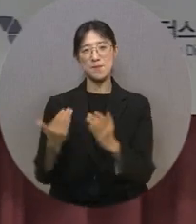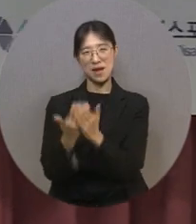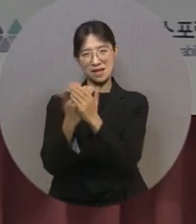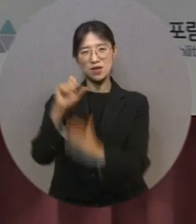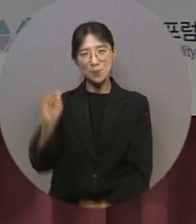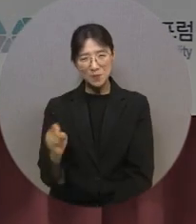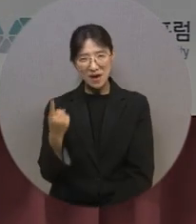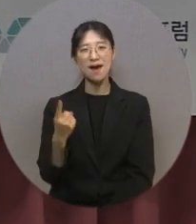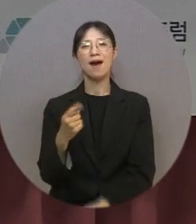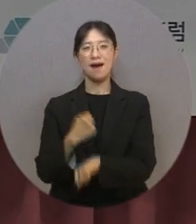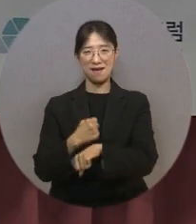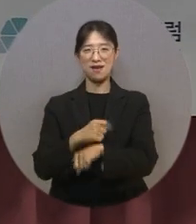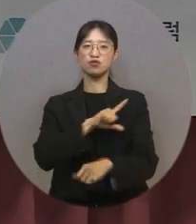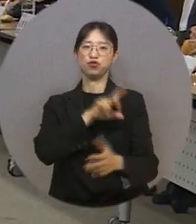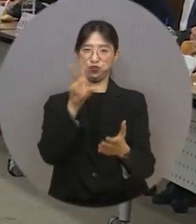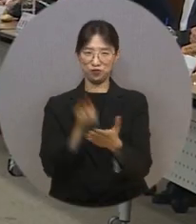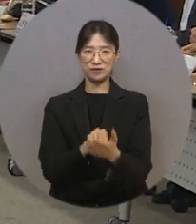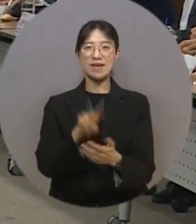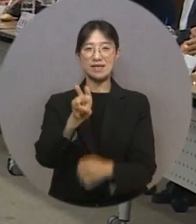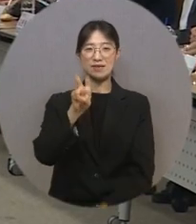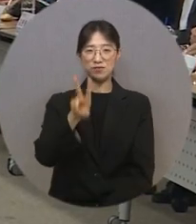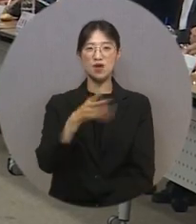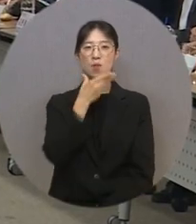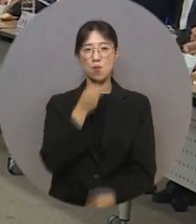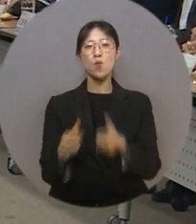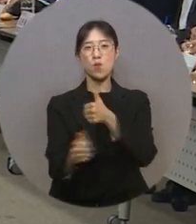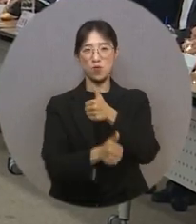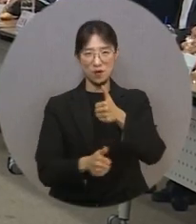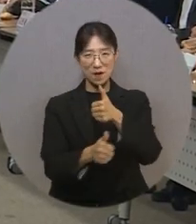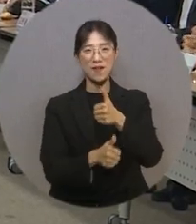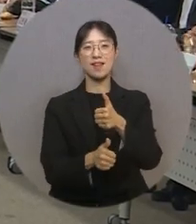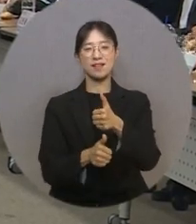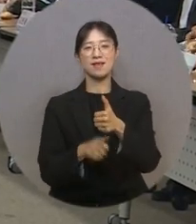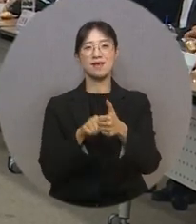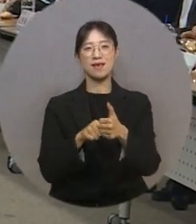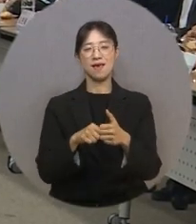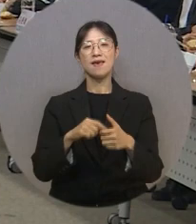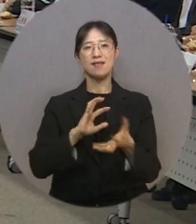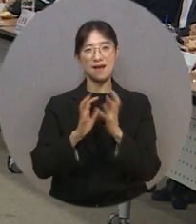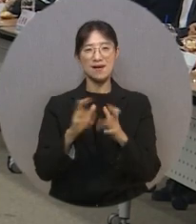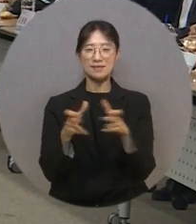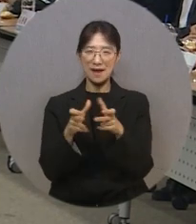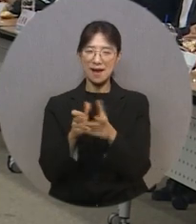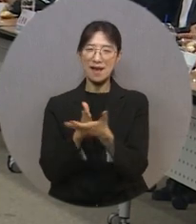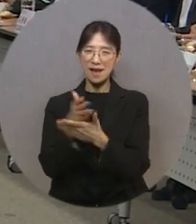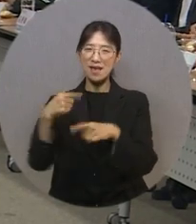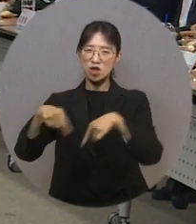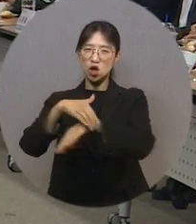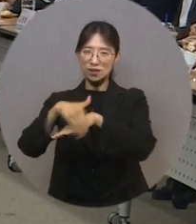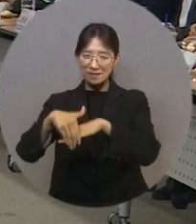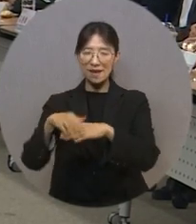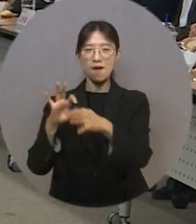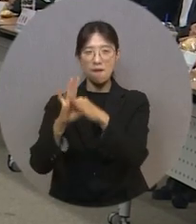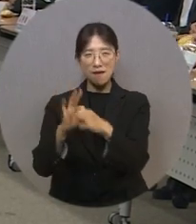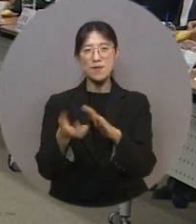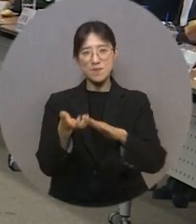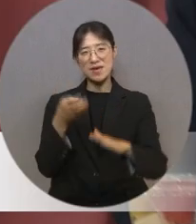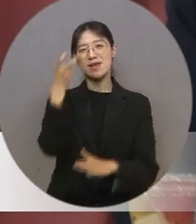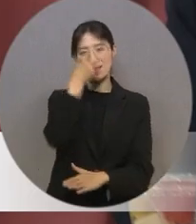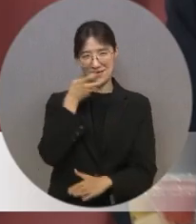발전으로부터 시작한다라는 주제로 22대 보건복지위원회에서 다뤄질 장애계 정책에 대해 미리 살펴보는